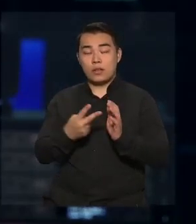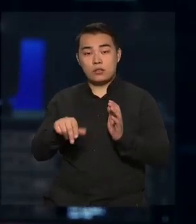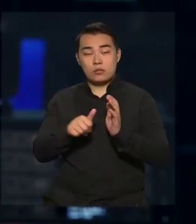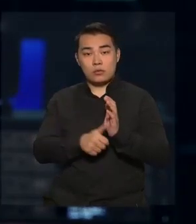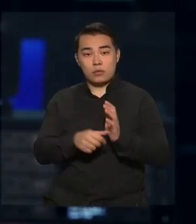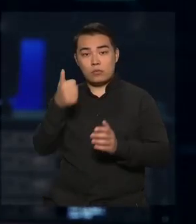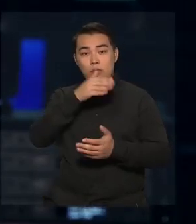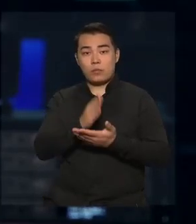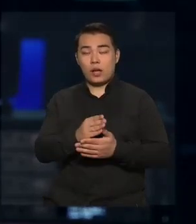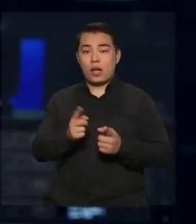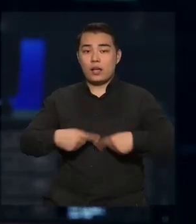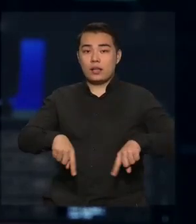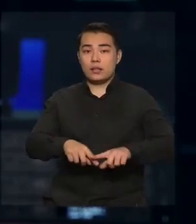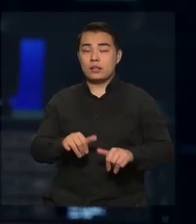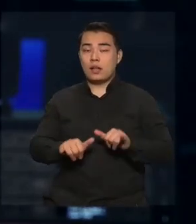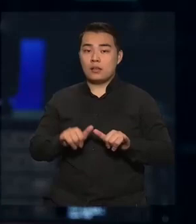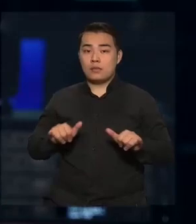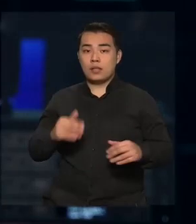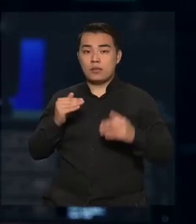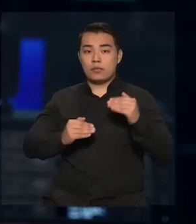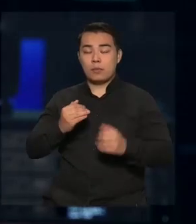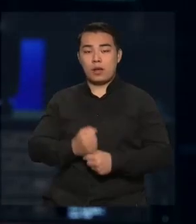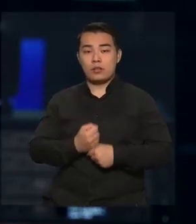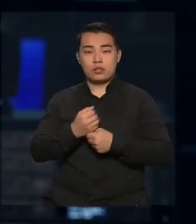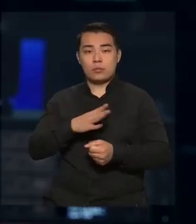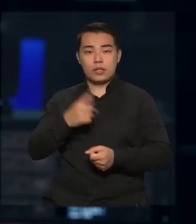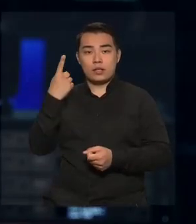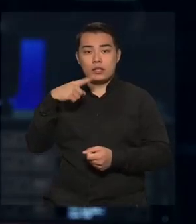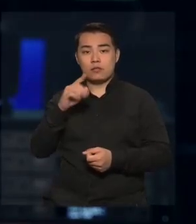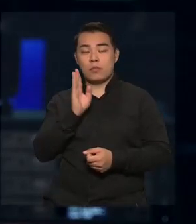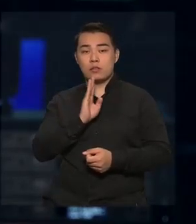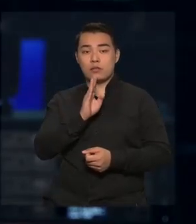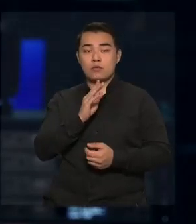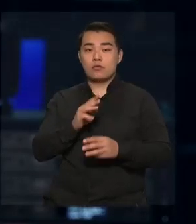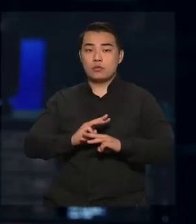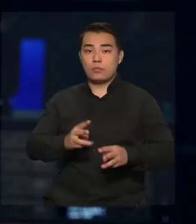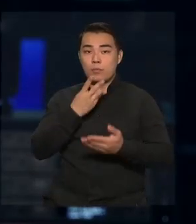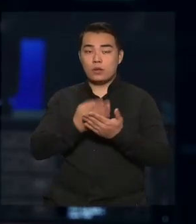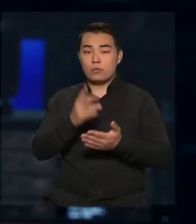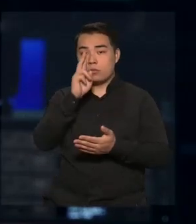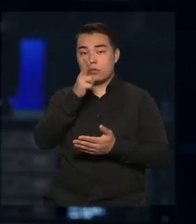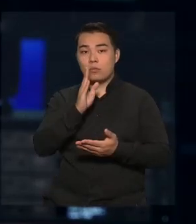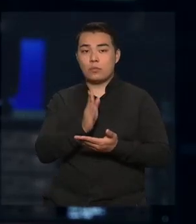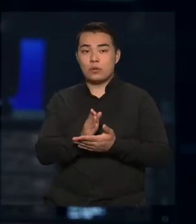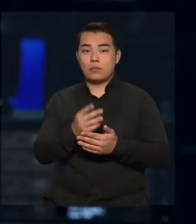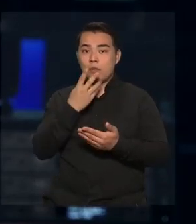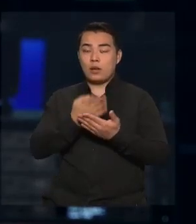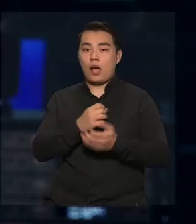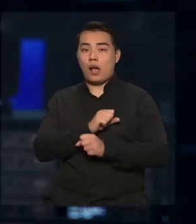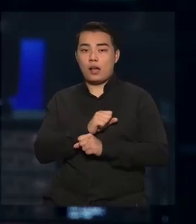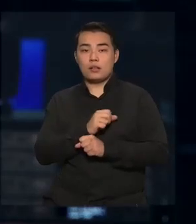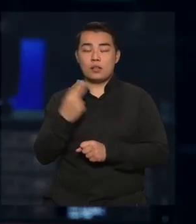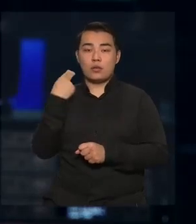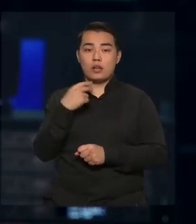Агентство по регулированию и развитию финансового рынка поддержало идею мажилисменов введения 2-летнего моратория на продажу задолженностей